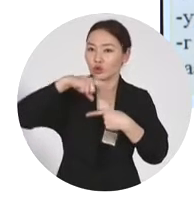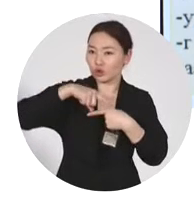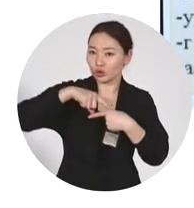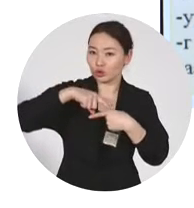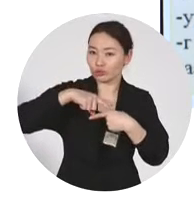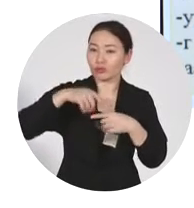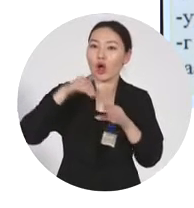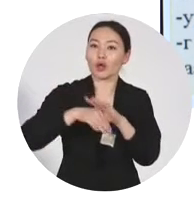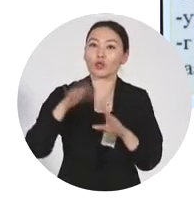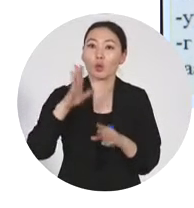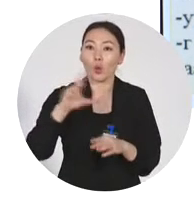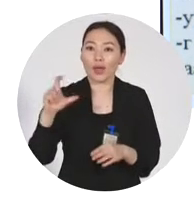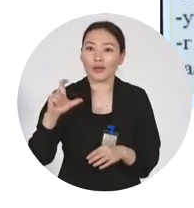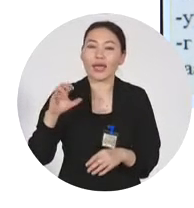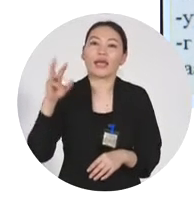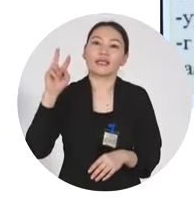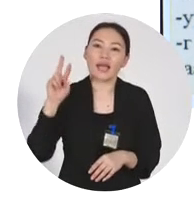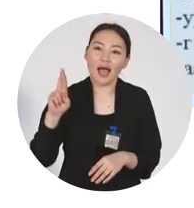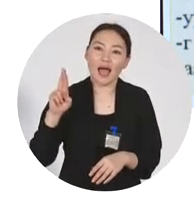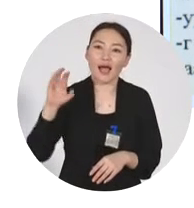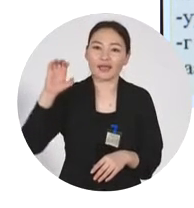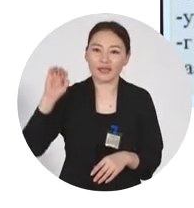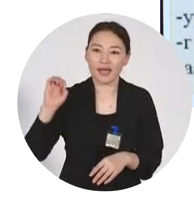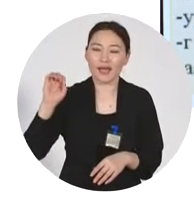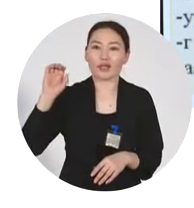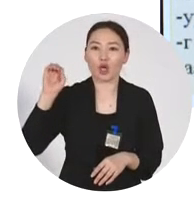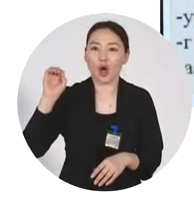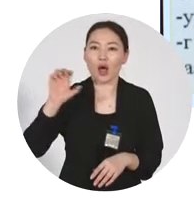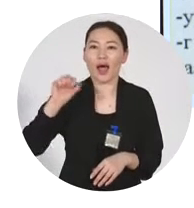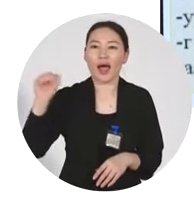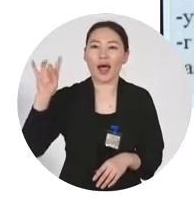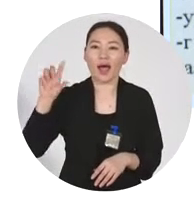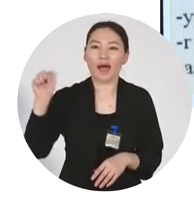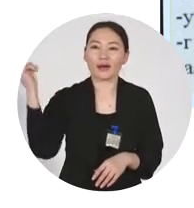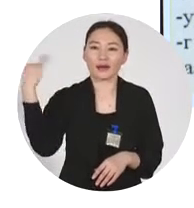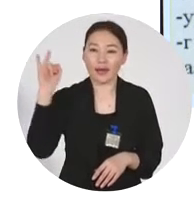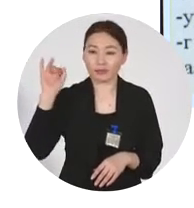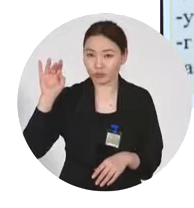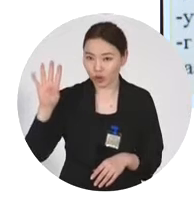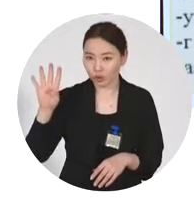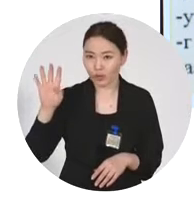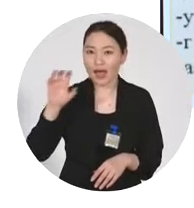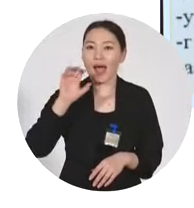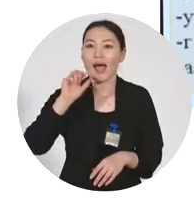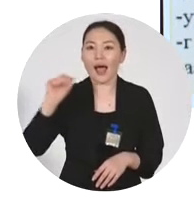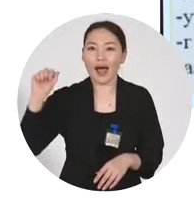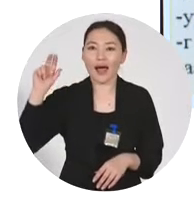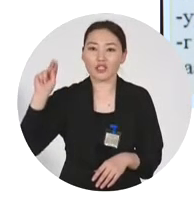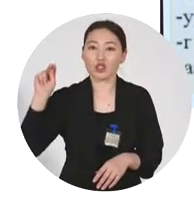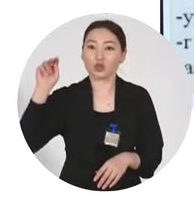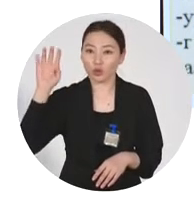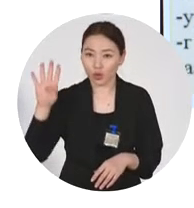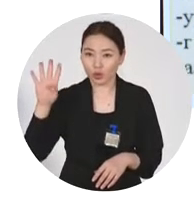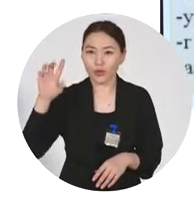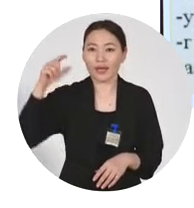гэхээр яа яа ё нөхцөл мөн арагийн 4, ачийн 4, иктун, за